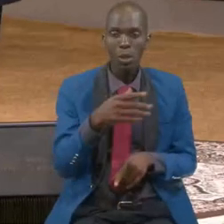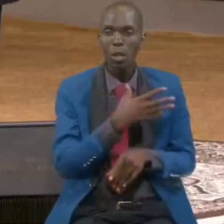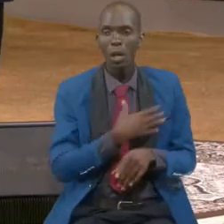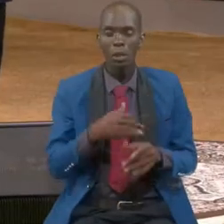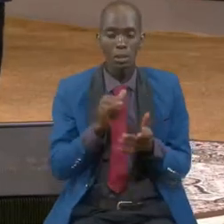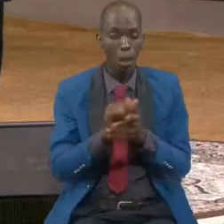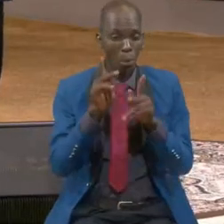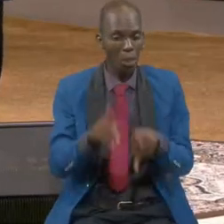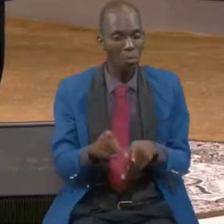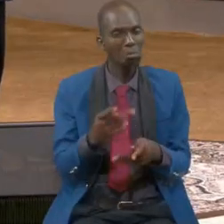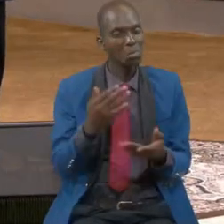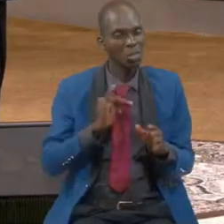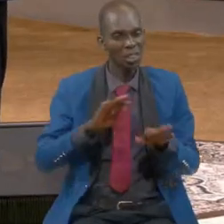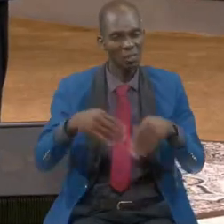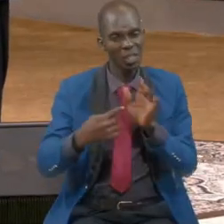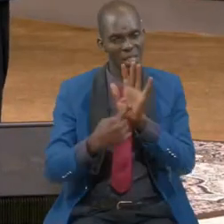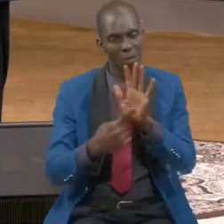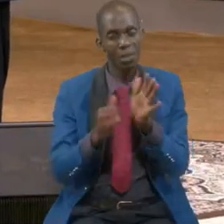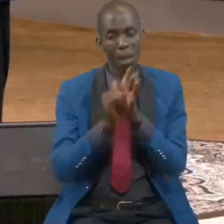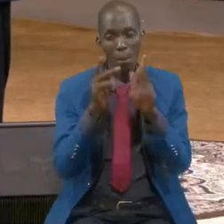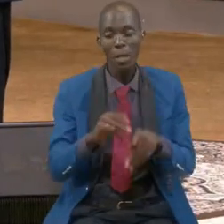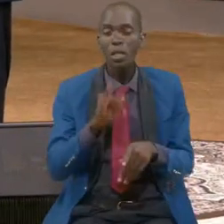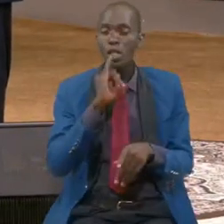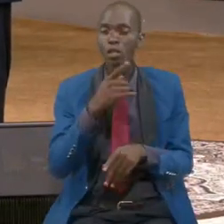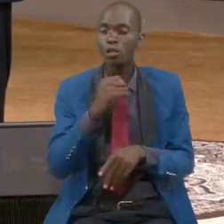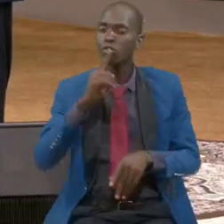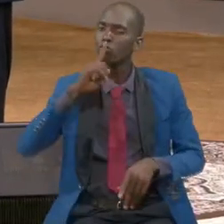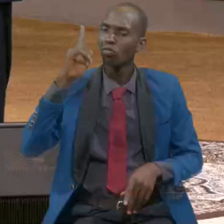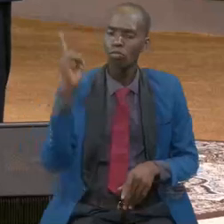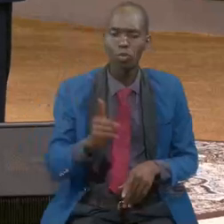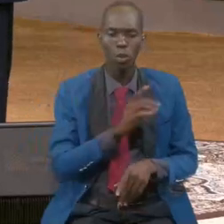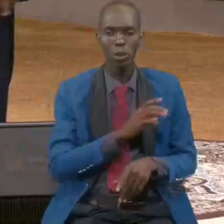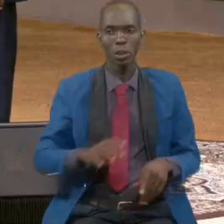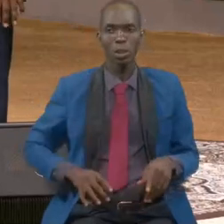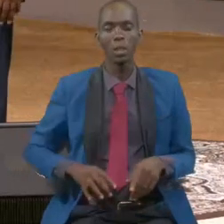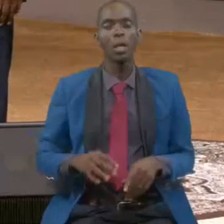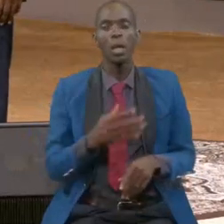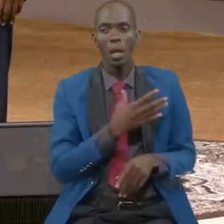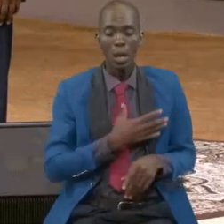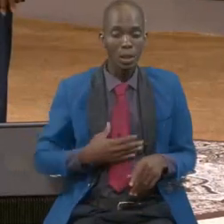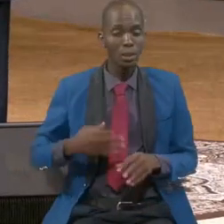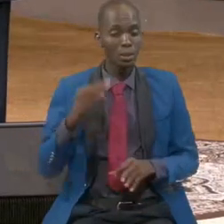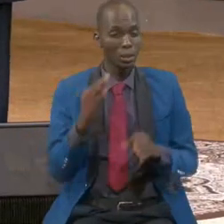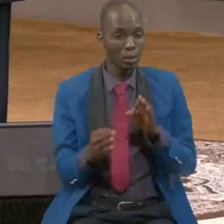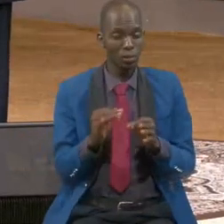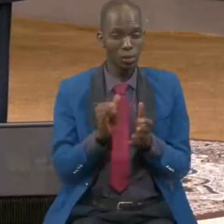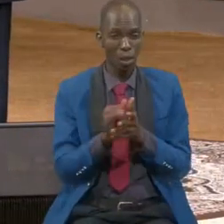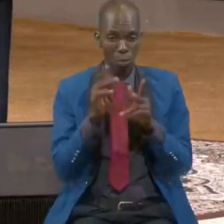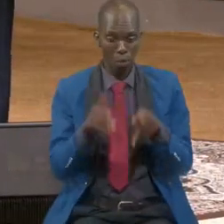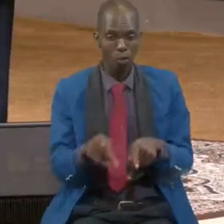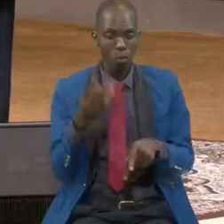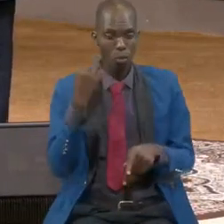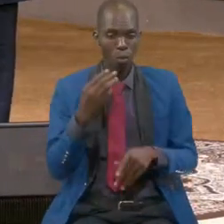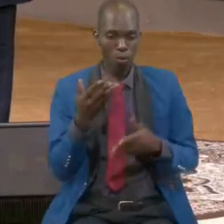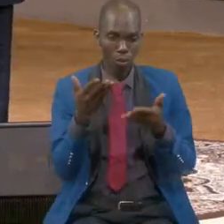votre frère est réellement est réellement Christ.